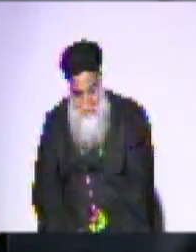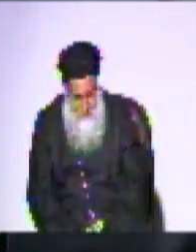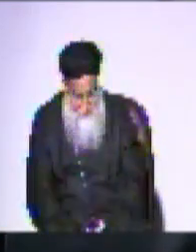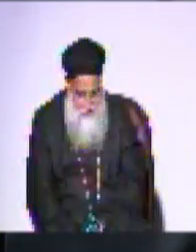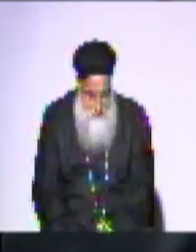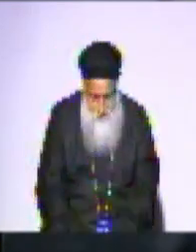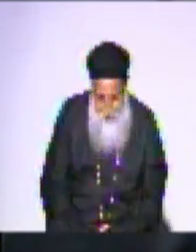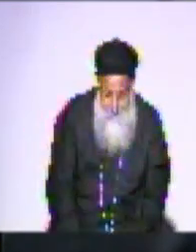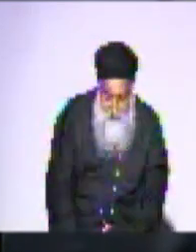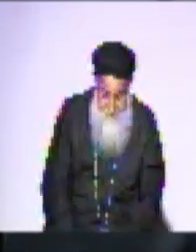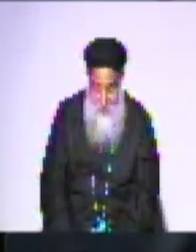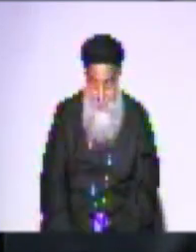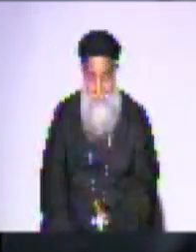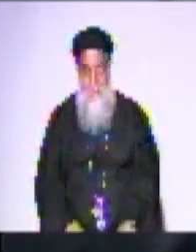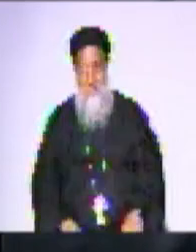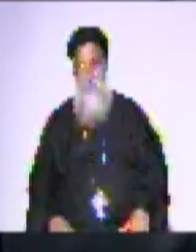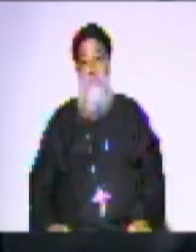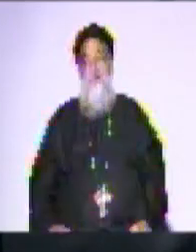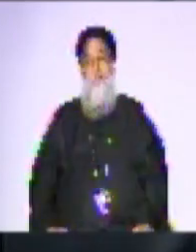طبعا تمام.